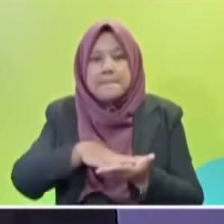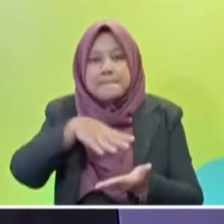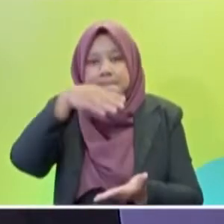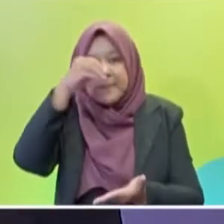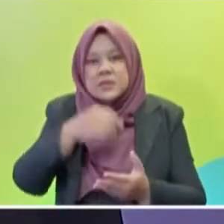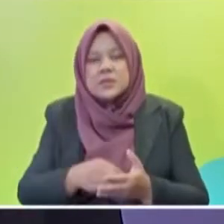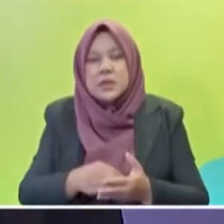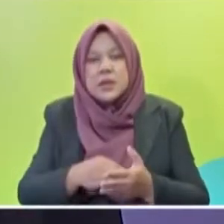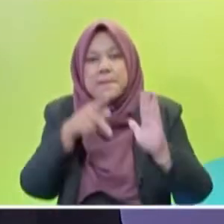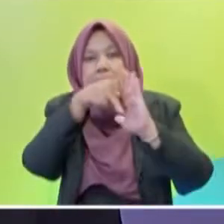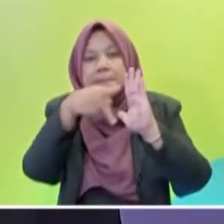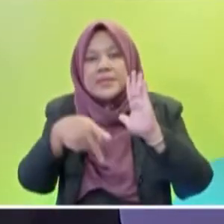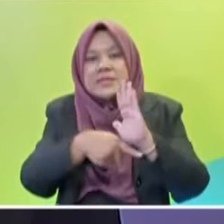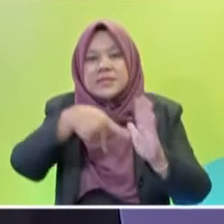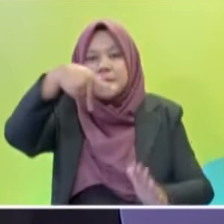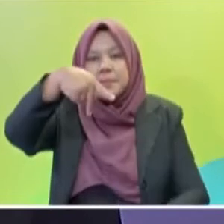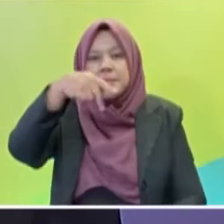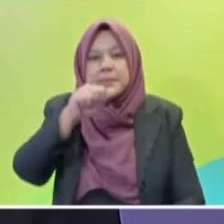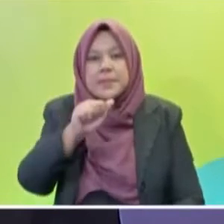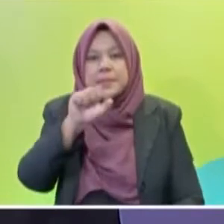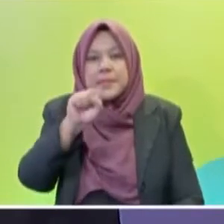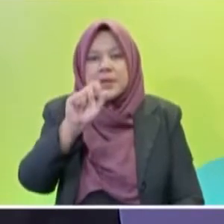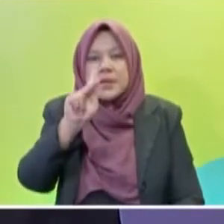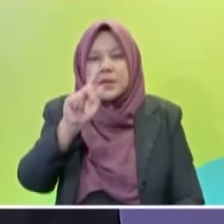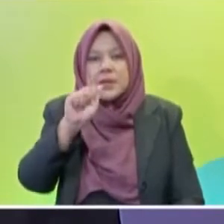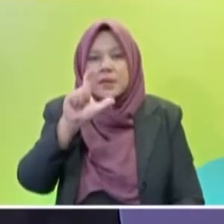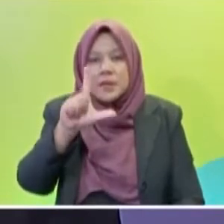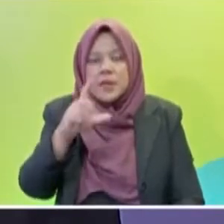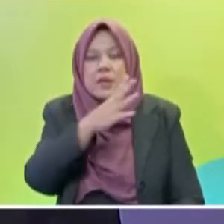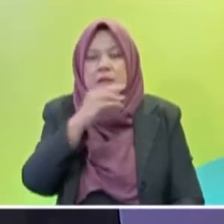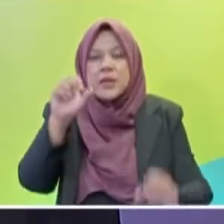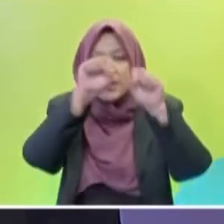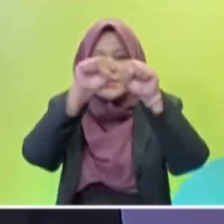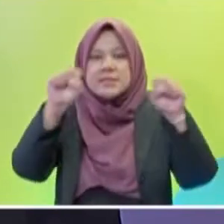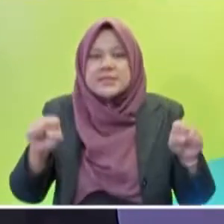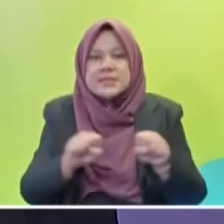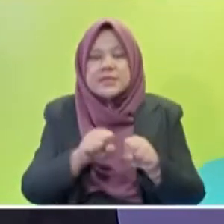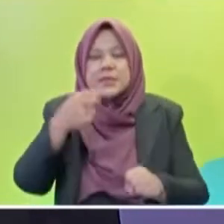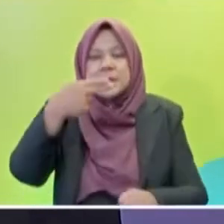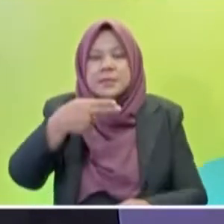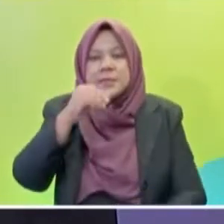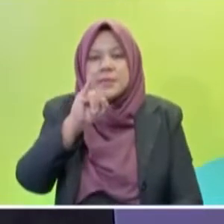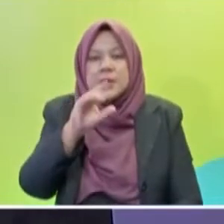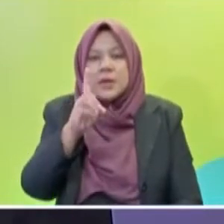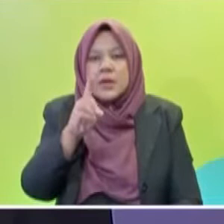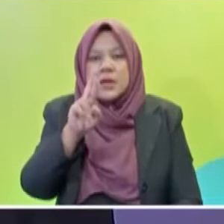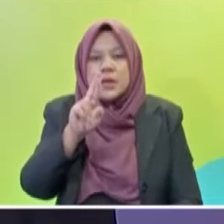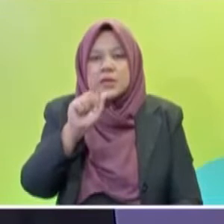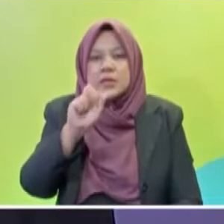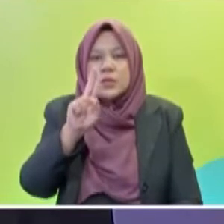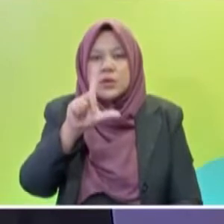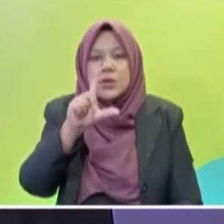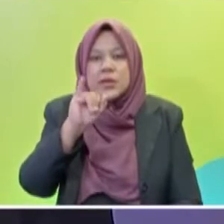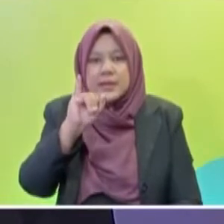prinsip Pascal yaitu sistem hidrolik key apel kaitan diantara PC pasca dengan